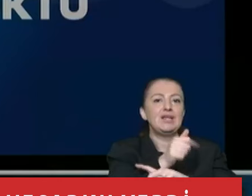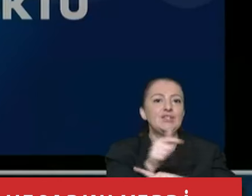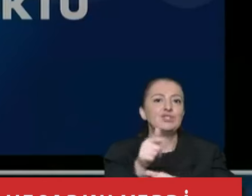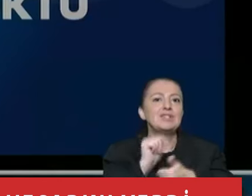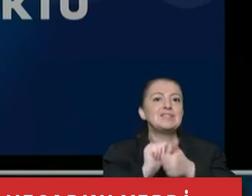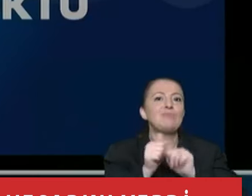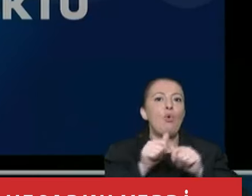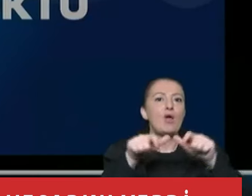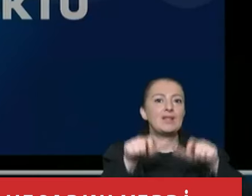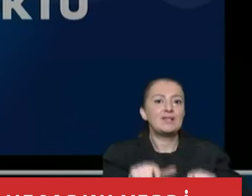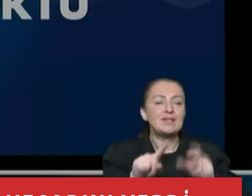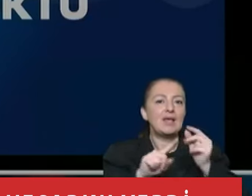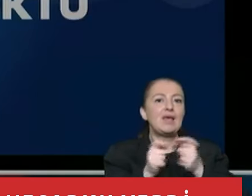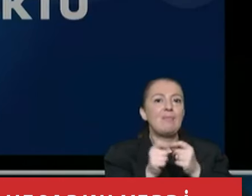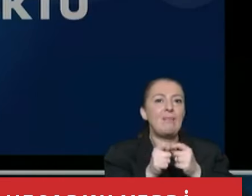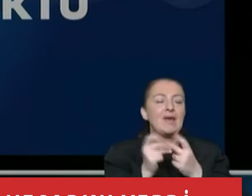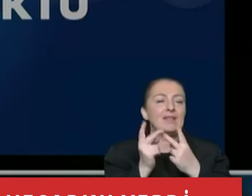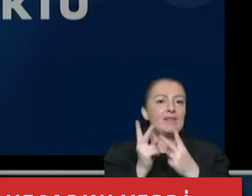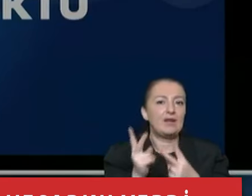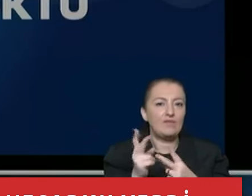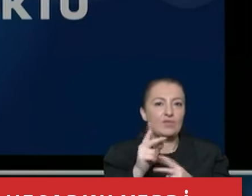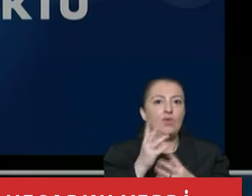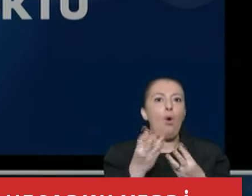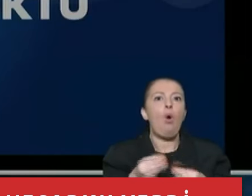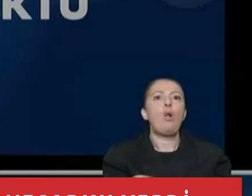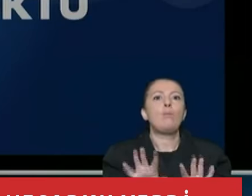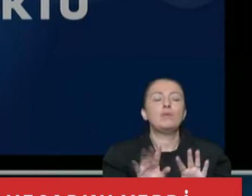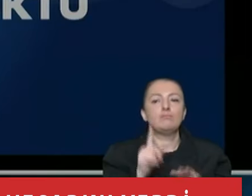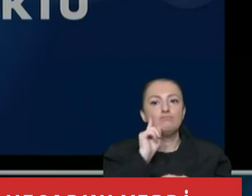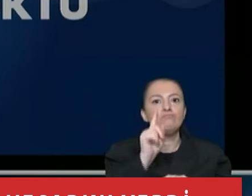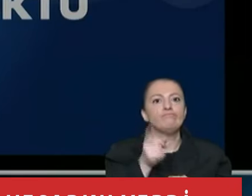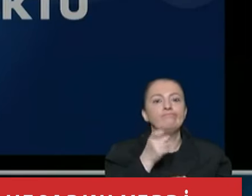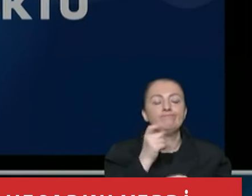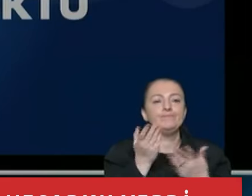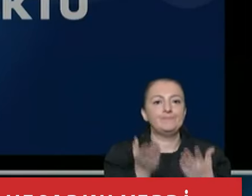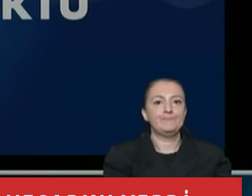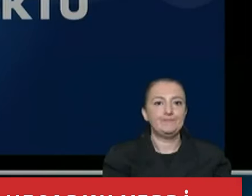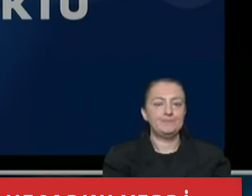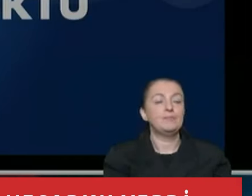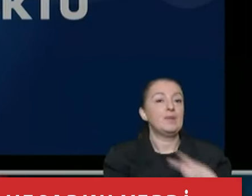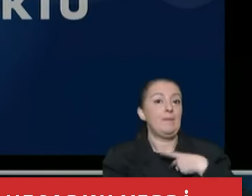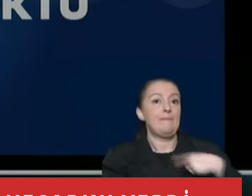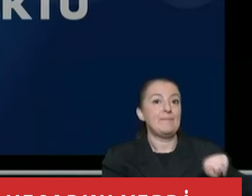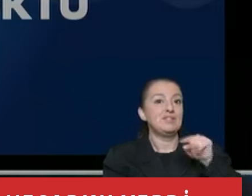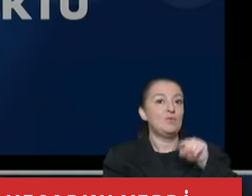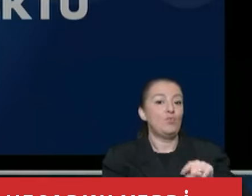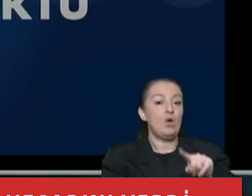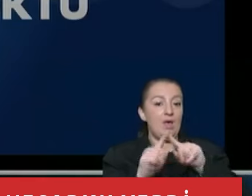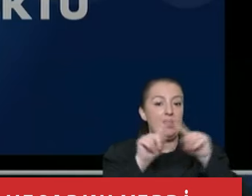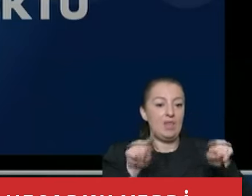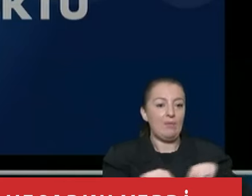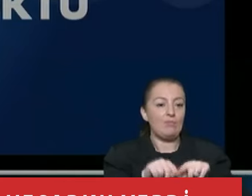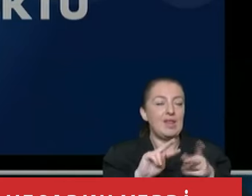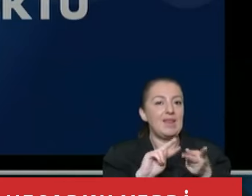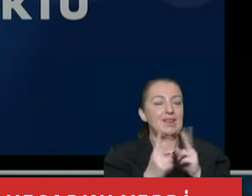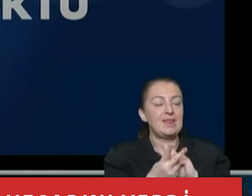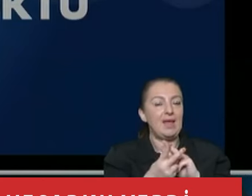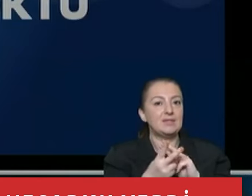spor tesisinin İBB tarafından olmadığını tespit etmiş durumdaydı biz bu tabloyu tersine çevirmek